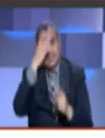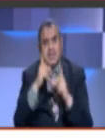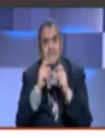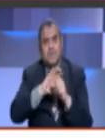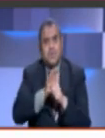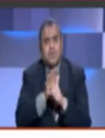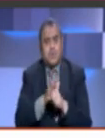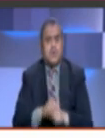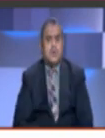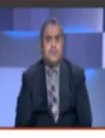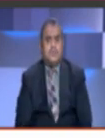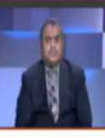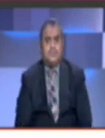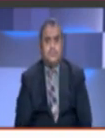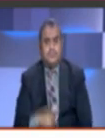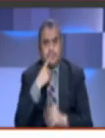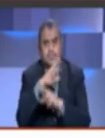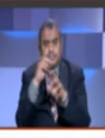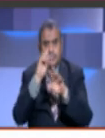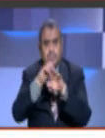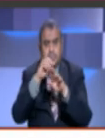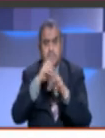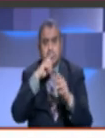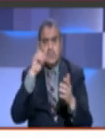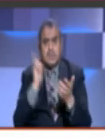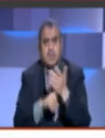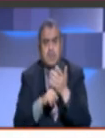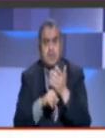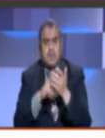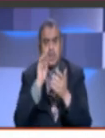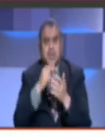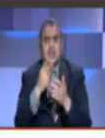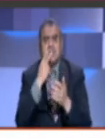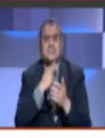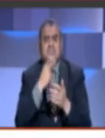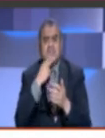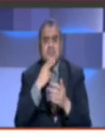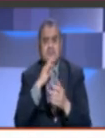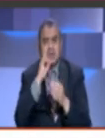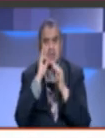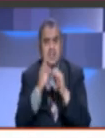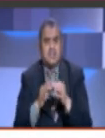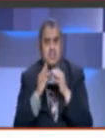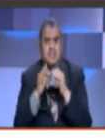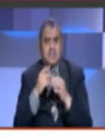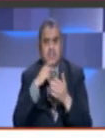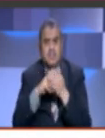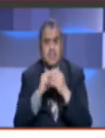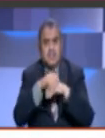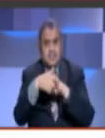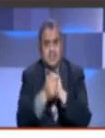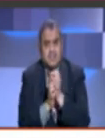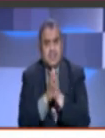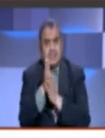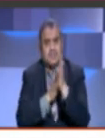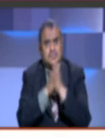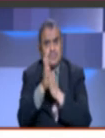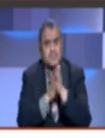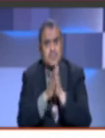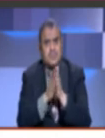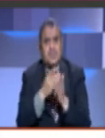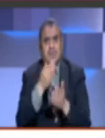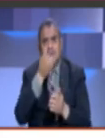كورونا. كل اللي بنطالب بيه هو الالتزام باداب النظافه الشخصيه، غسيل الايدي،